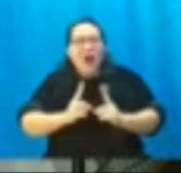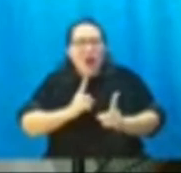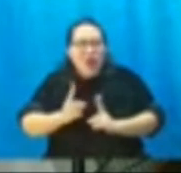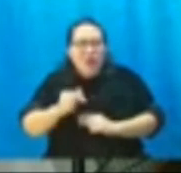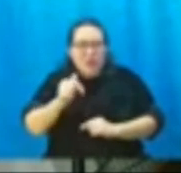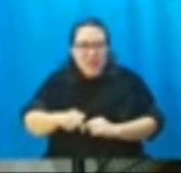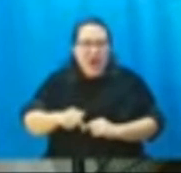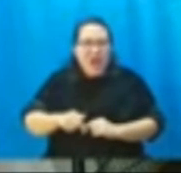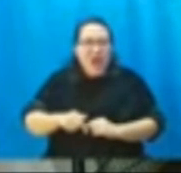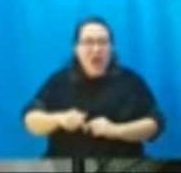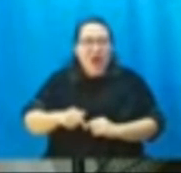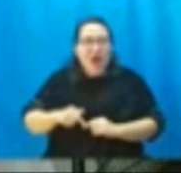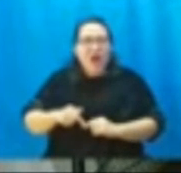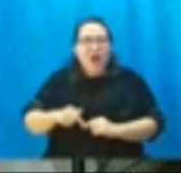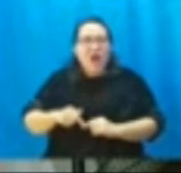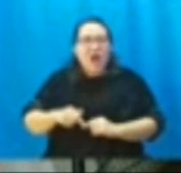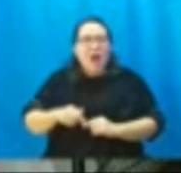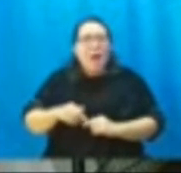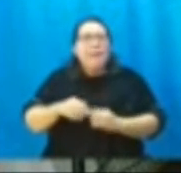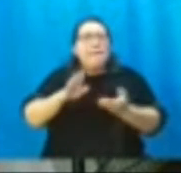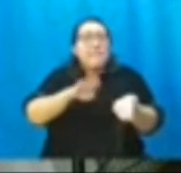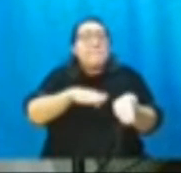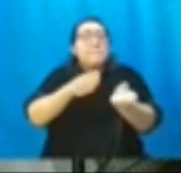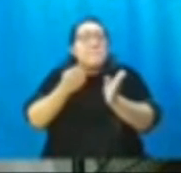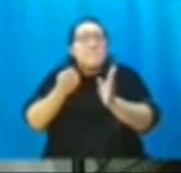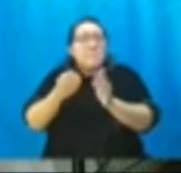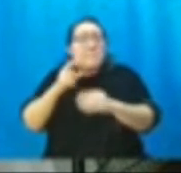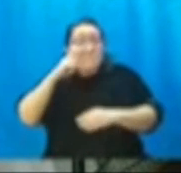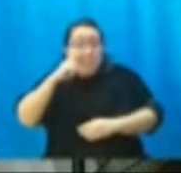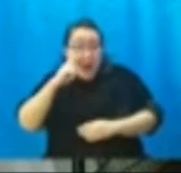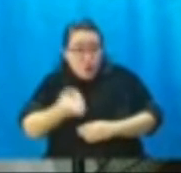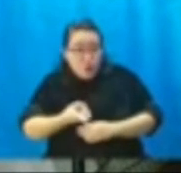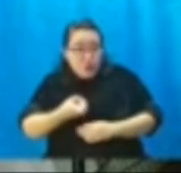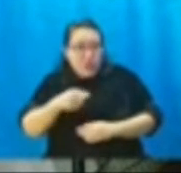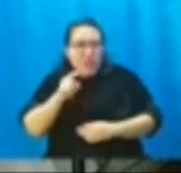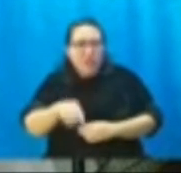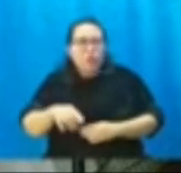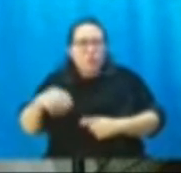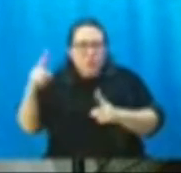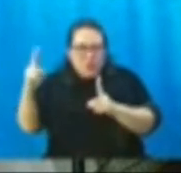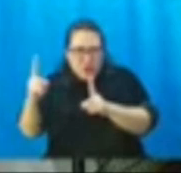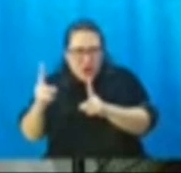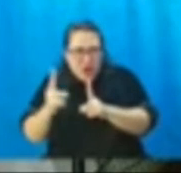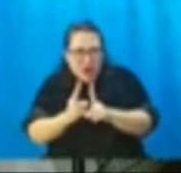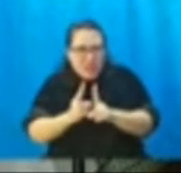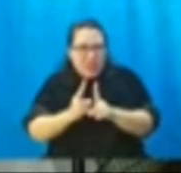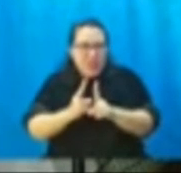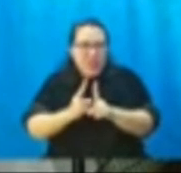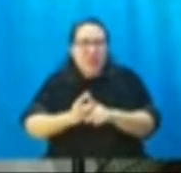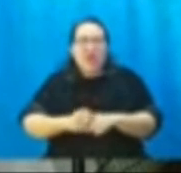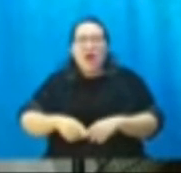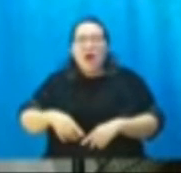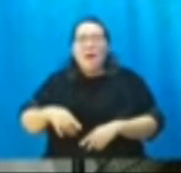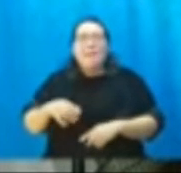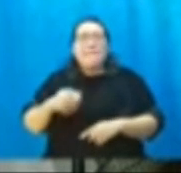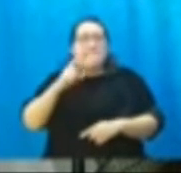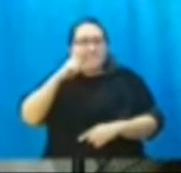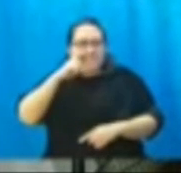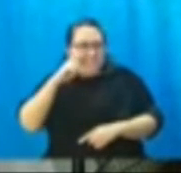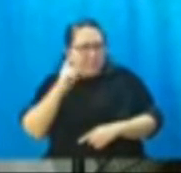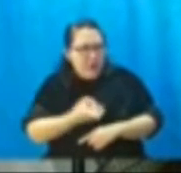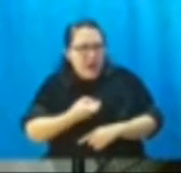tidak hanya jauh Hai mereka yang ngetik bukan Hai mau ternyata the begitu